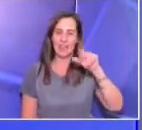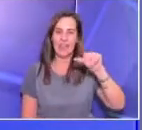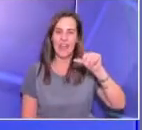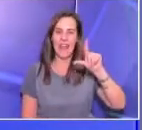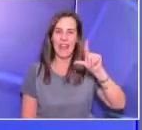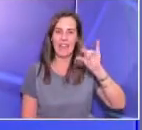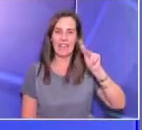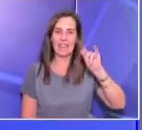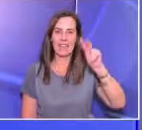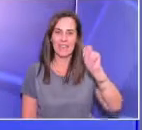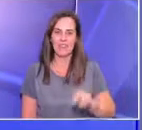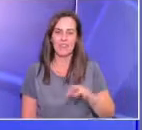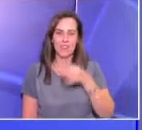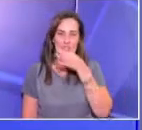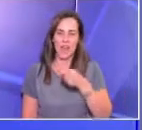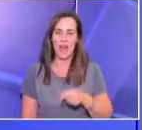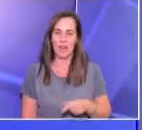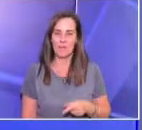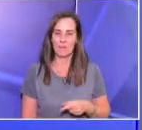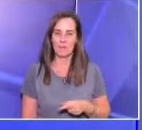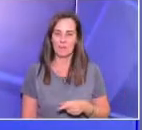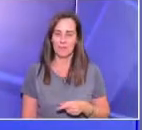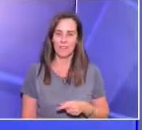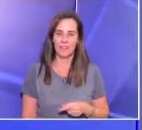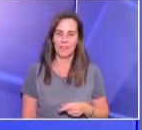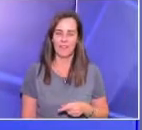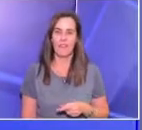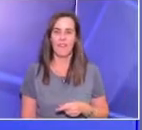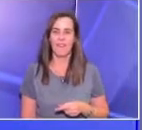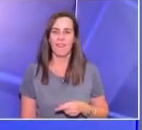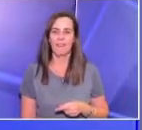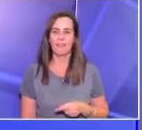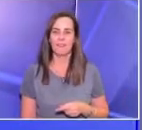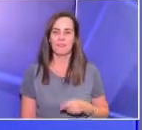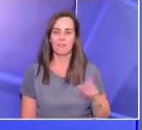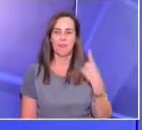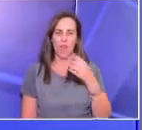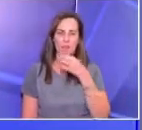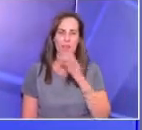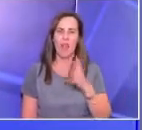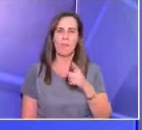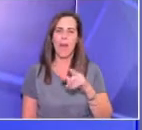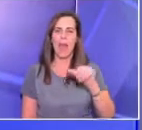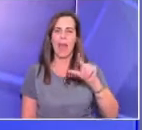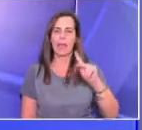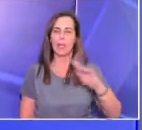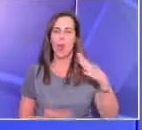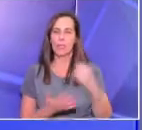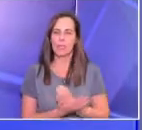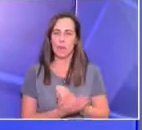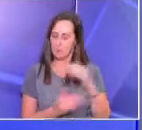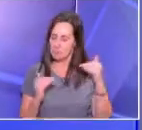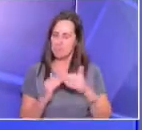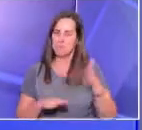אלקין, ויש לנו שאלה בטוויטר עליו, אני אקריא לכם אותה כדי שרק יהיה לכם בראש. חנה יצחקי שואלת, מדוע אלקין לא הצליח? אדם